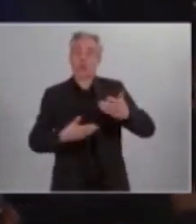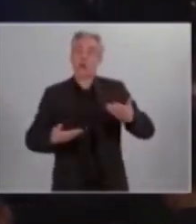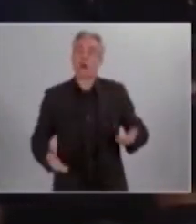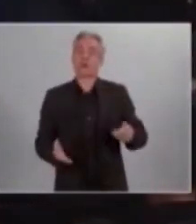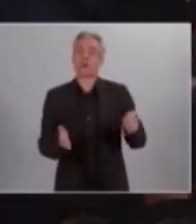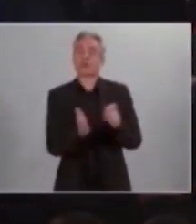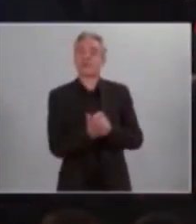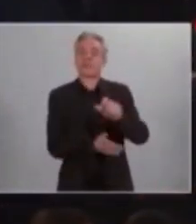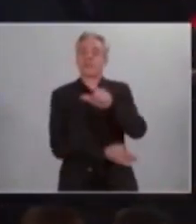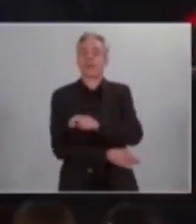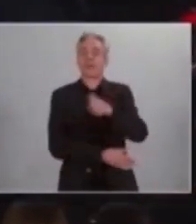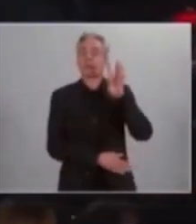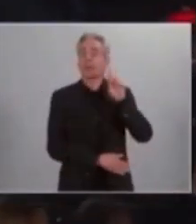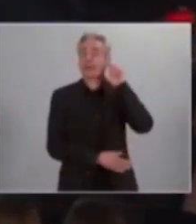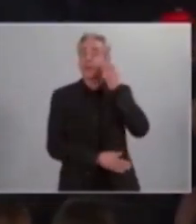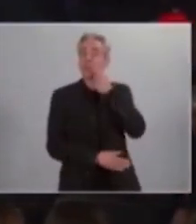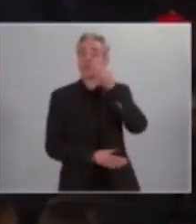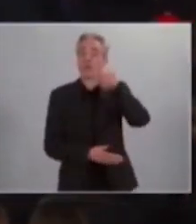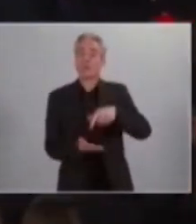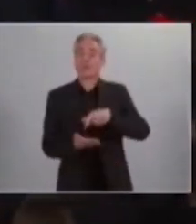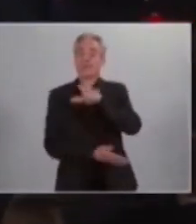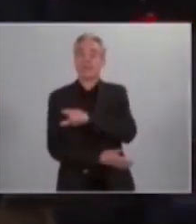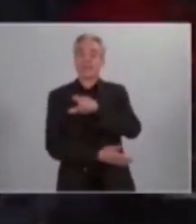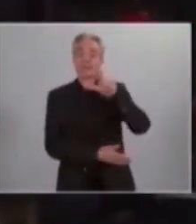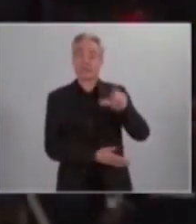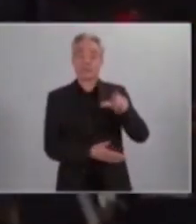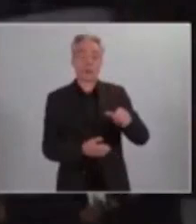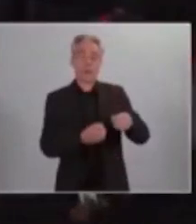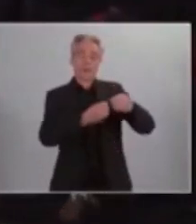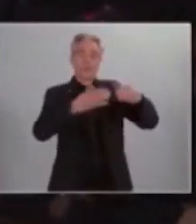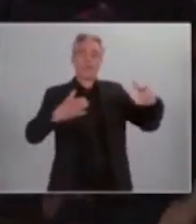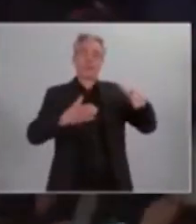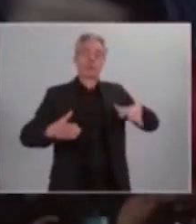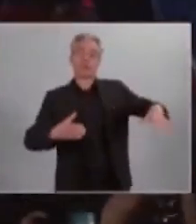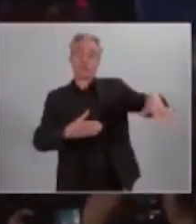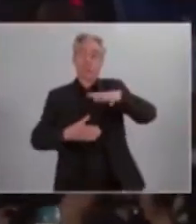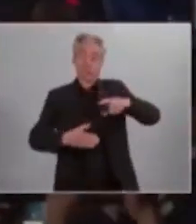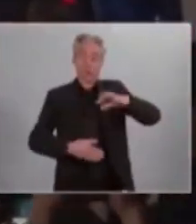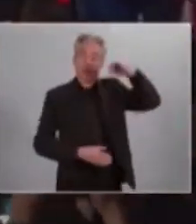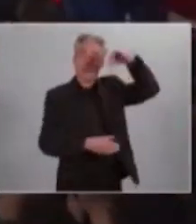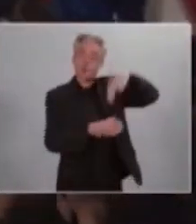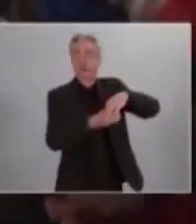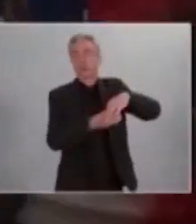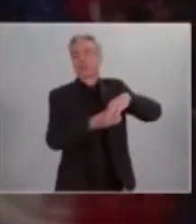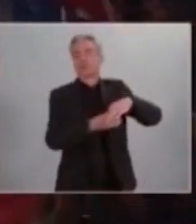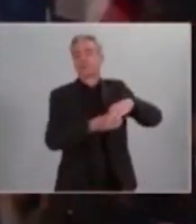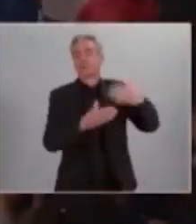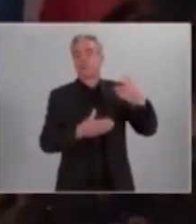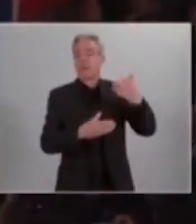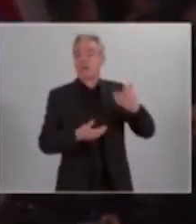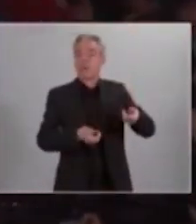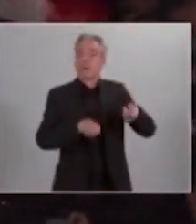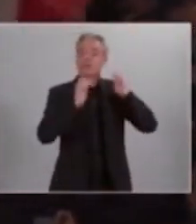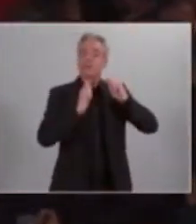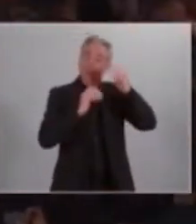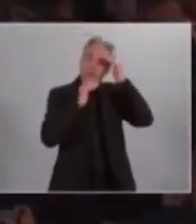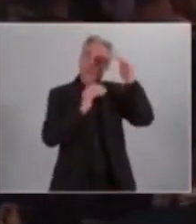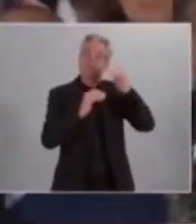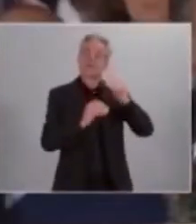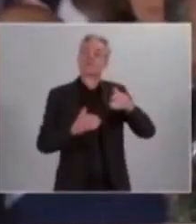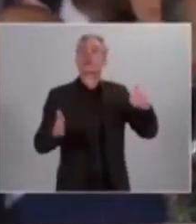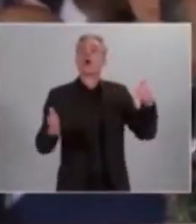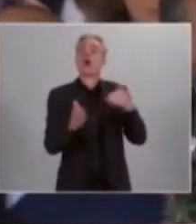างที่คุณผู้ชมเห็นเนี่ยนะคะเขาบอกว่าชัยชนะในครั้งนี้ของเขาหมายถึงประเทศฝรั่งเศสที่จะมีความเป็นอิสระม